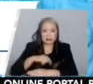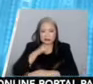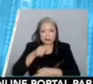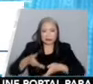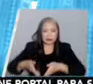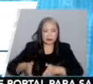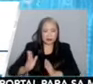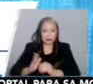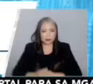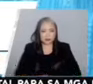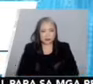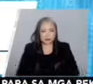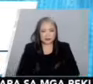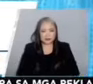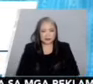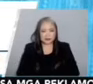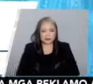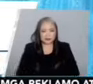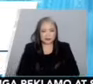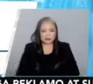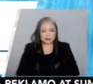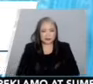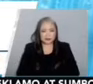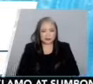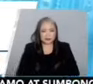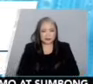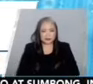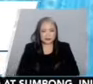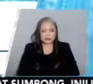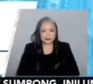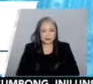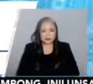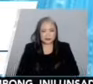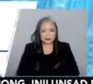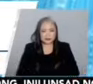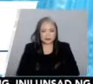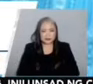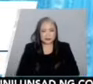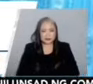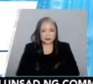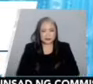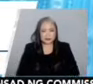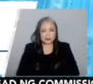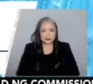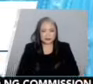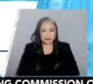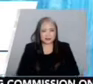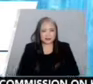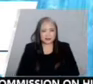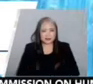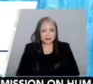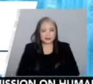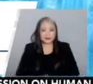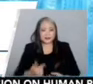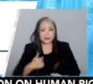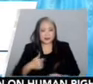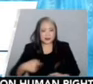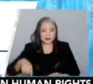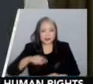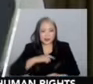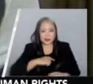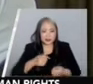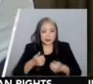tinataboy. Parang isunod pa nga yung barko ng China eh. Nagpaalis na kami, nasundan pa rin. Masalbay pa rin yung